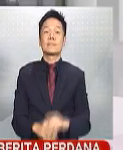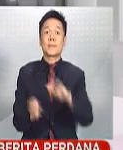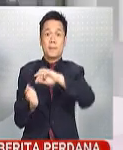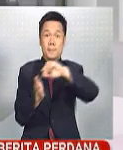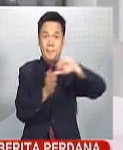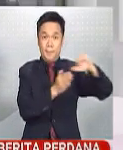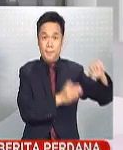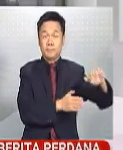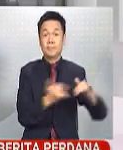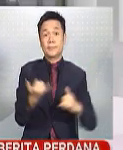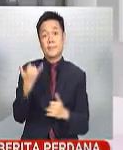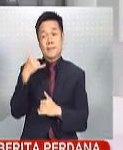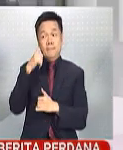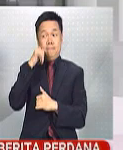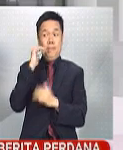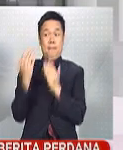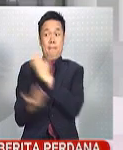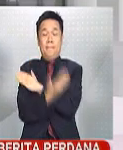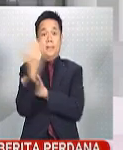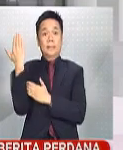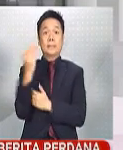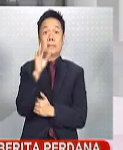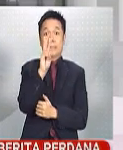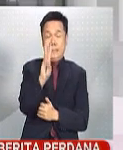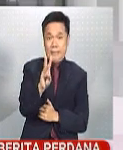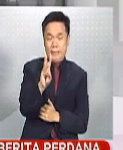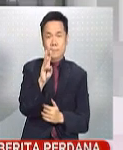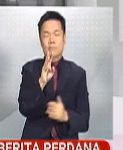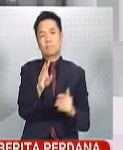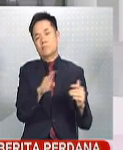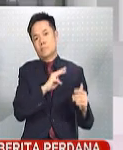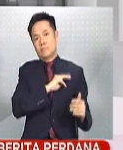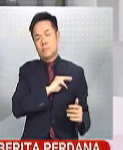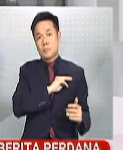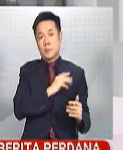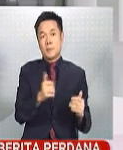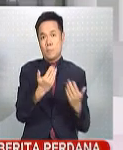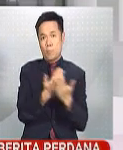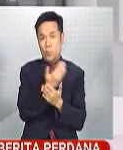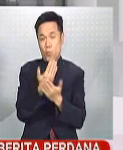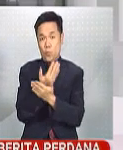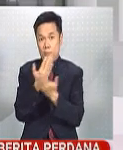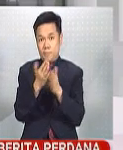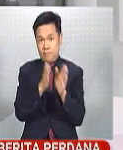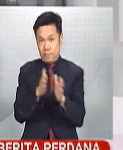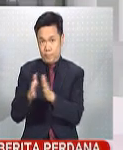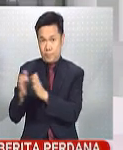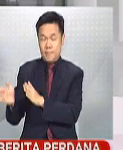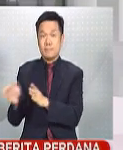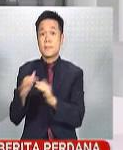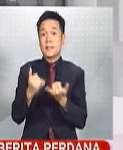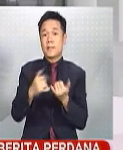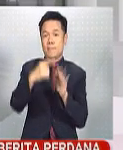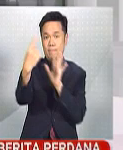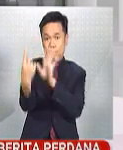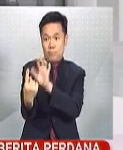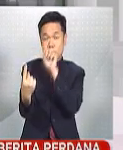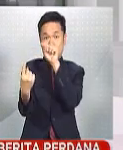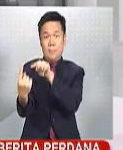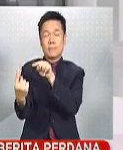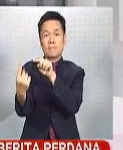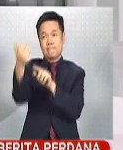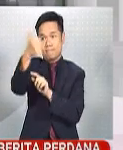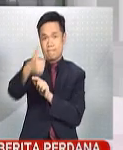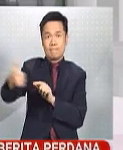Terdahulu pada sebelah pagi, 6 senator baharu mengangkat sumpah di Dewan Negara. Upacara angkat sumpah berlangsung di hadapan Yang di-Pertua Dewan